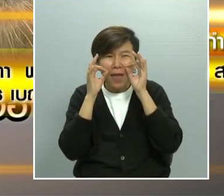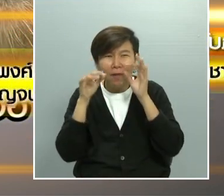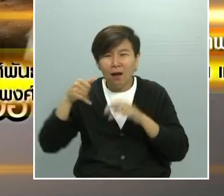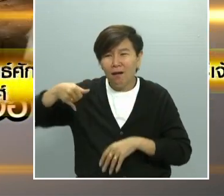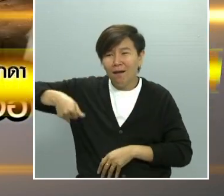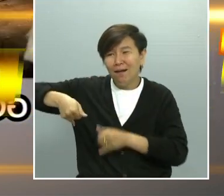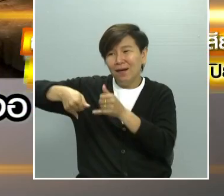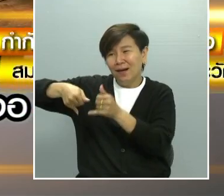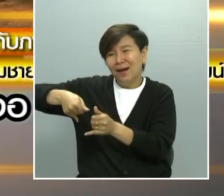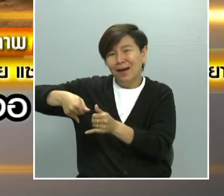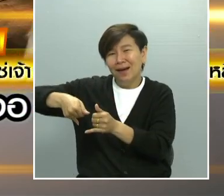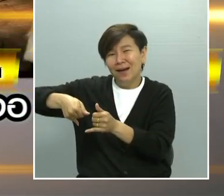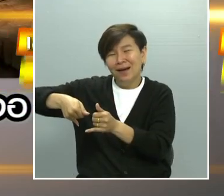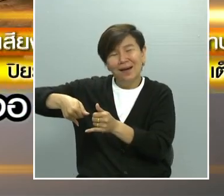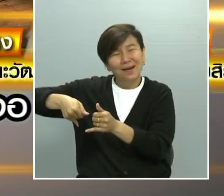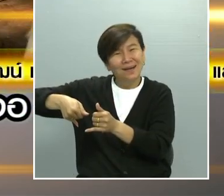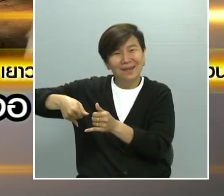ทำหน้าง่วงด้วยนะบางทีหาวด้วยค่ะ